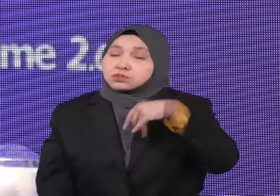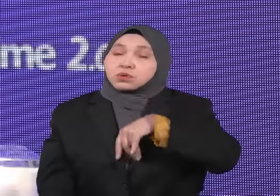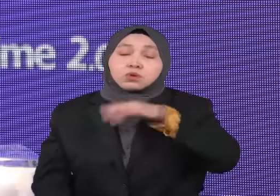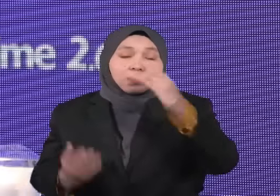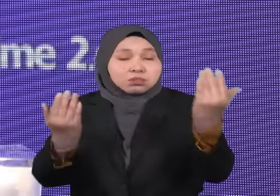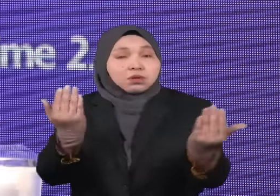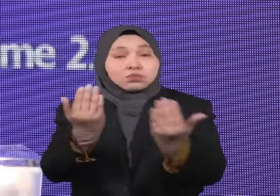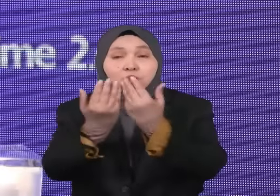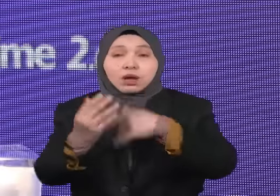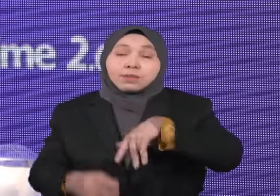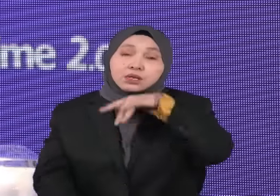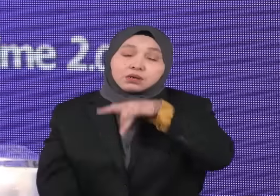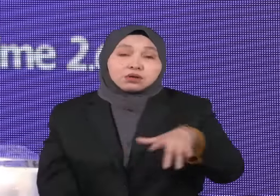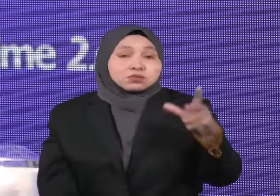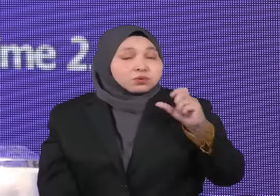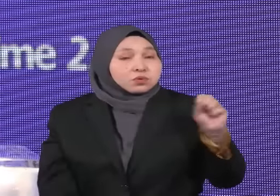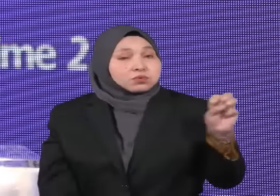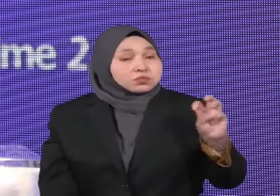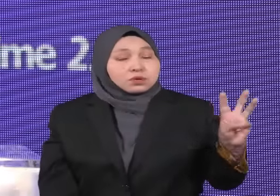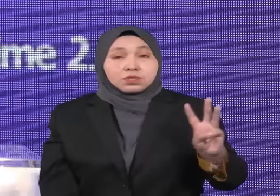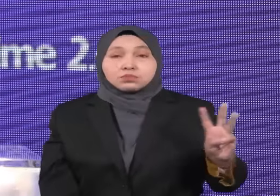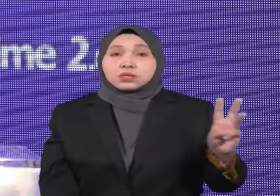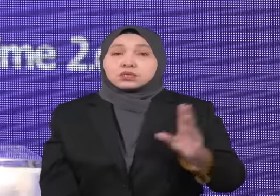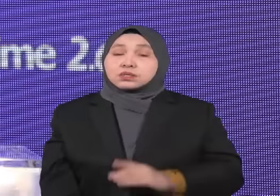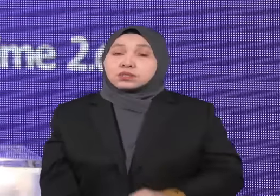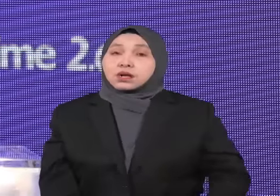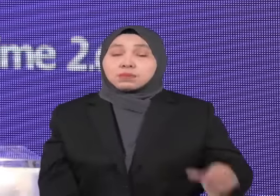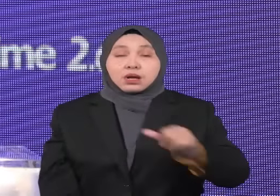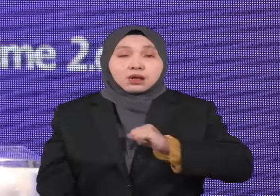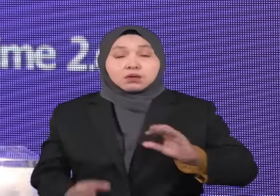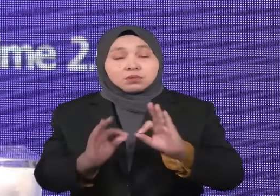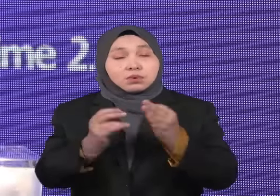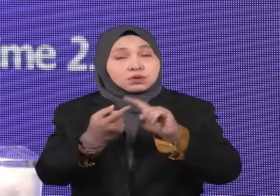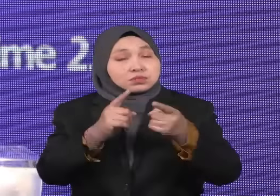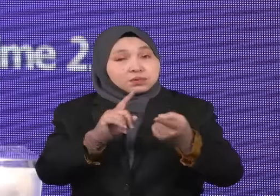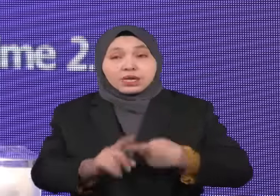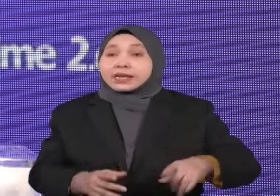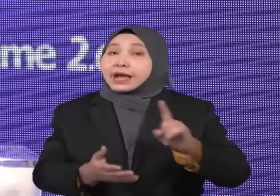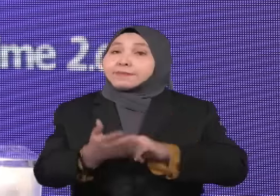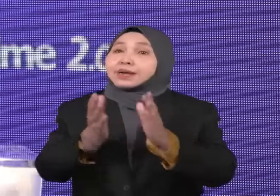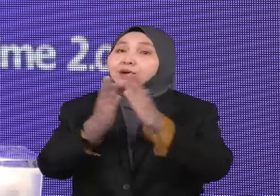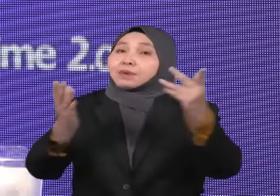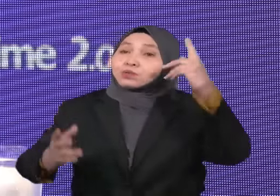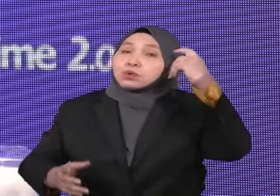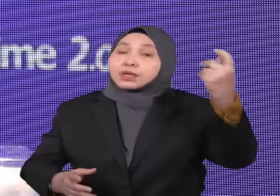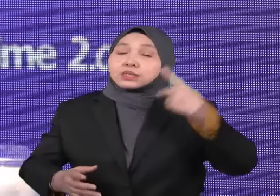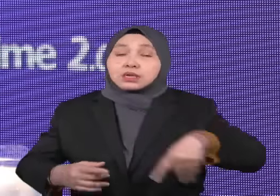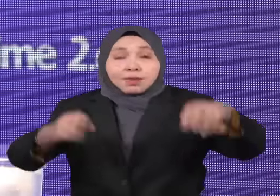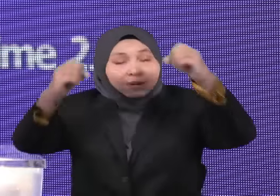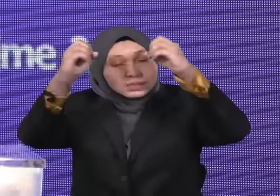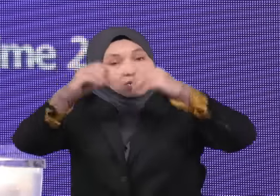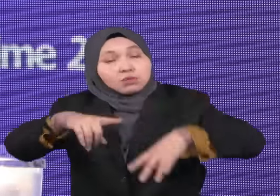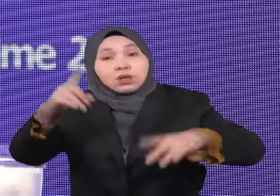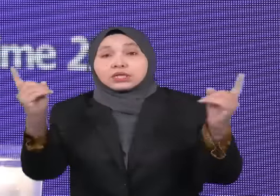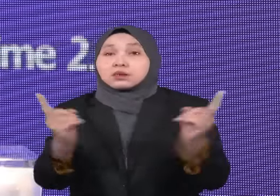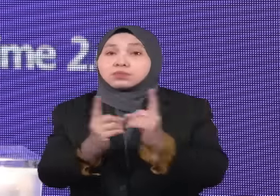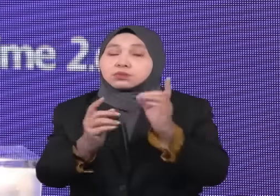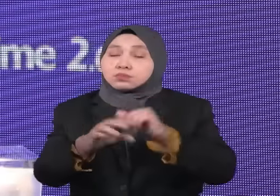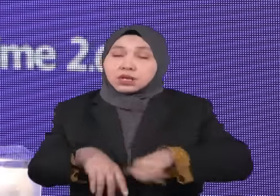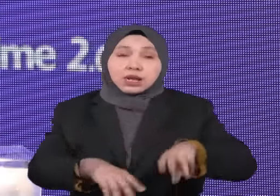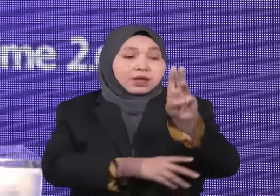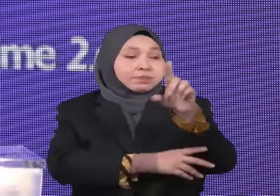sayidina Muhammad wa ala alihi wa sahbihi ajma'in. Amma ba'du. Apa khabar tuan-tuan dan puan yang dirahmati Allah sekalian? Kita bertemu dalam My